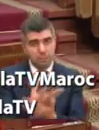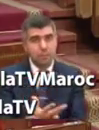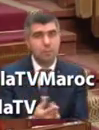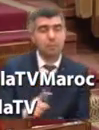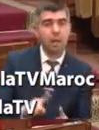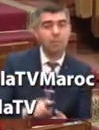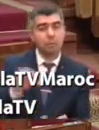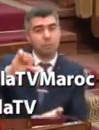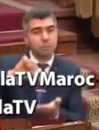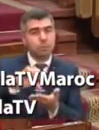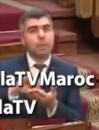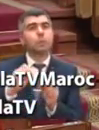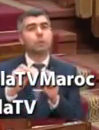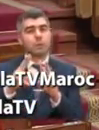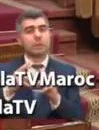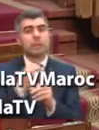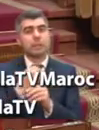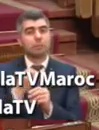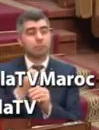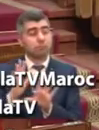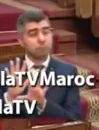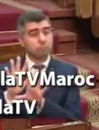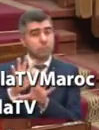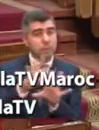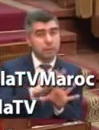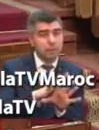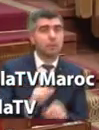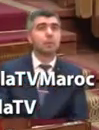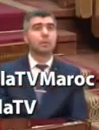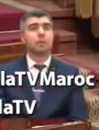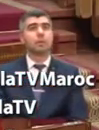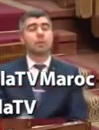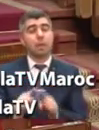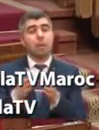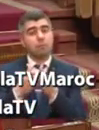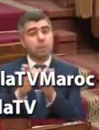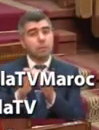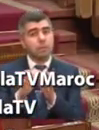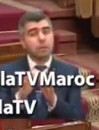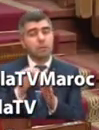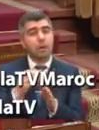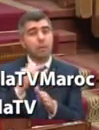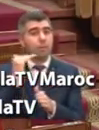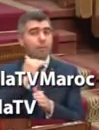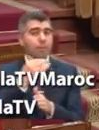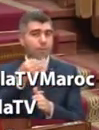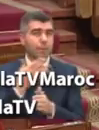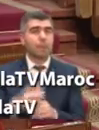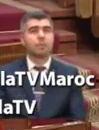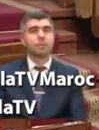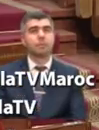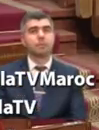قاسم. لهذا نطلب منكم الاسراع بفتح هذا المستشفى، وشكرا.